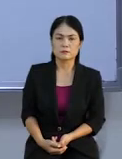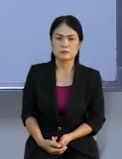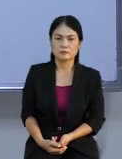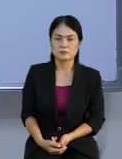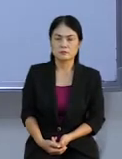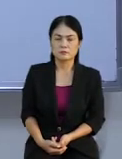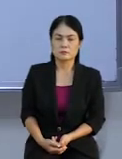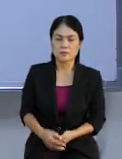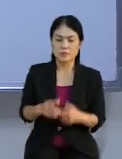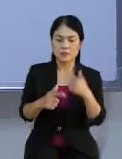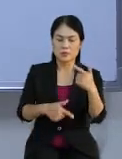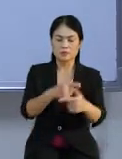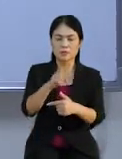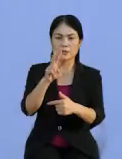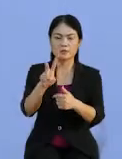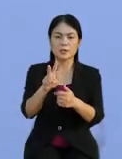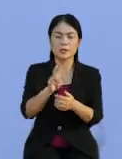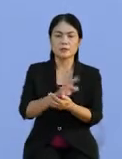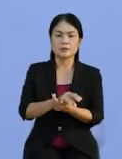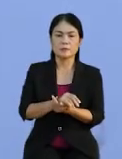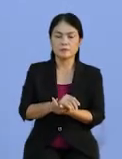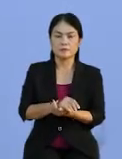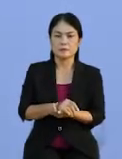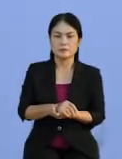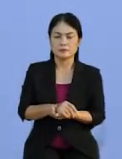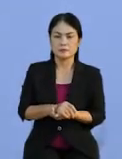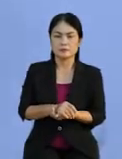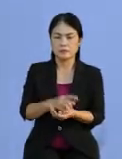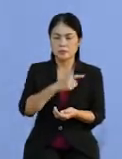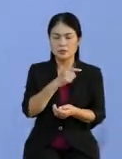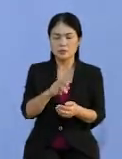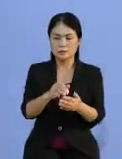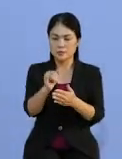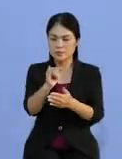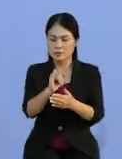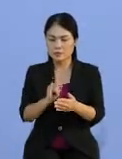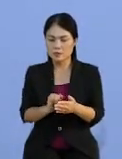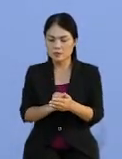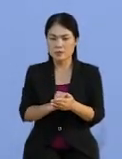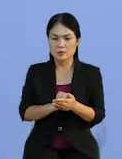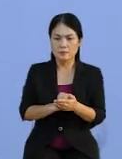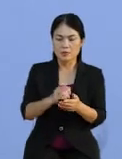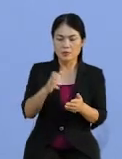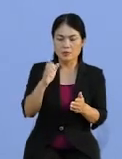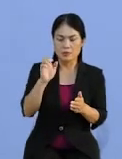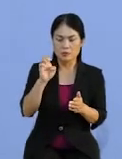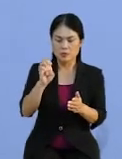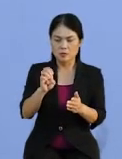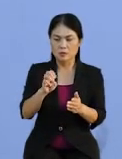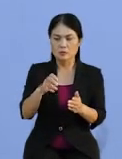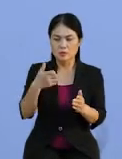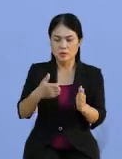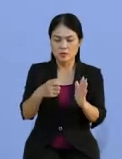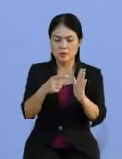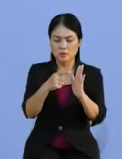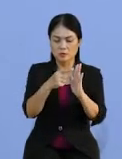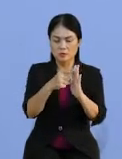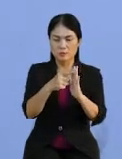và trong hiện tỷ pí và trong hiện tỷ pí cứ dương cú ba cụ thnù cho mình trong hiện tỷ pí